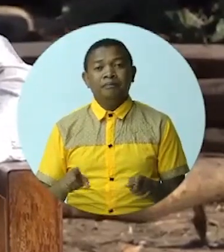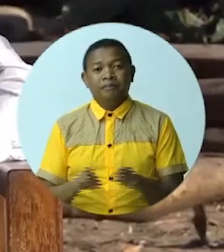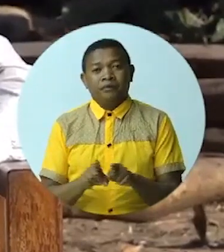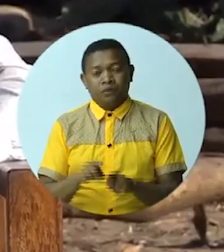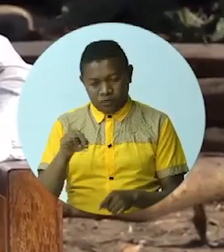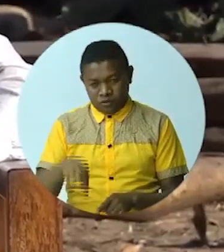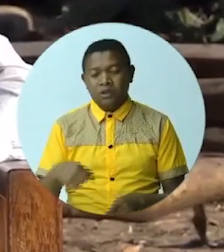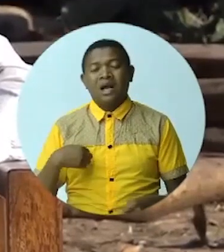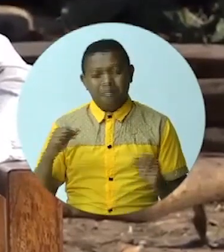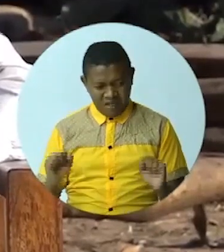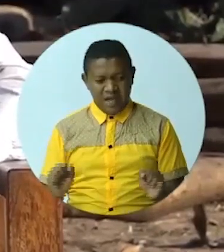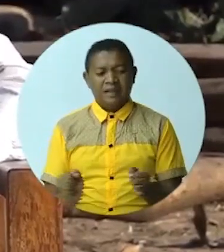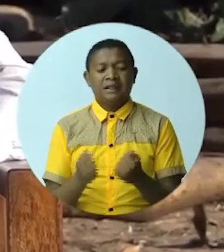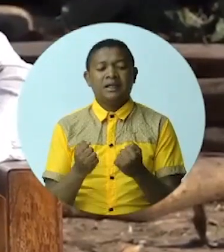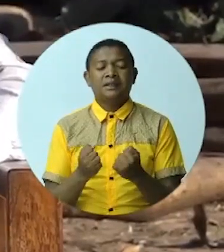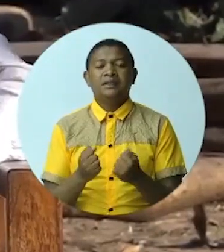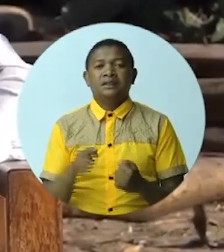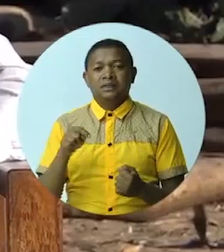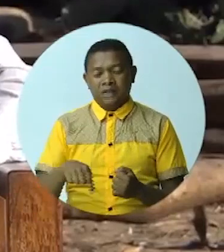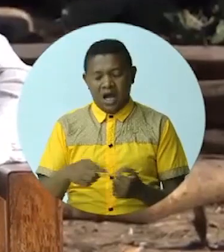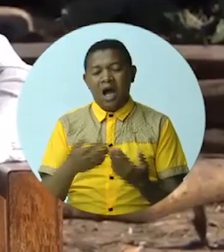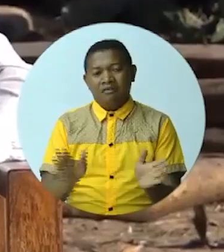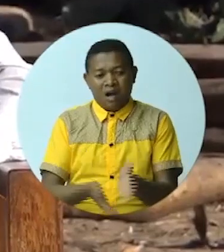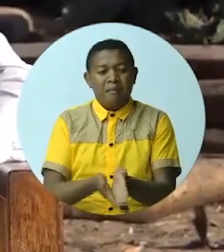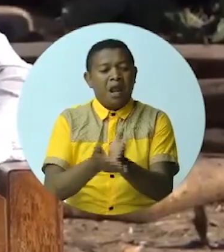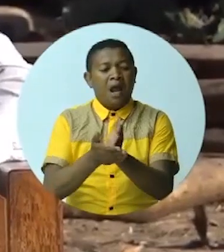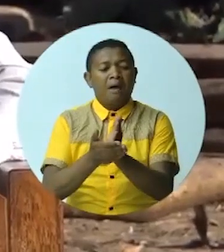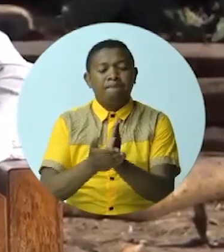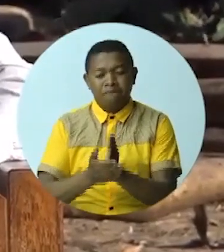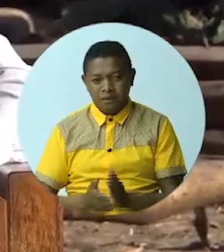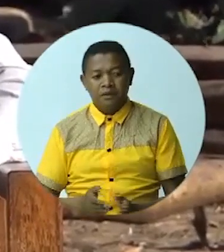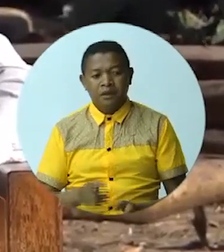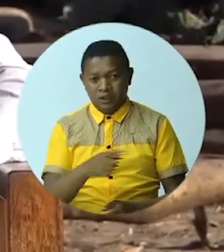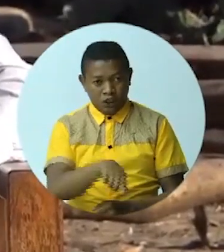manampy, ahafahana manavitra ireo